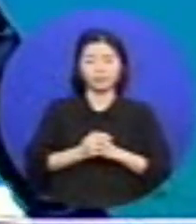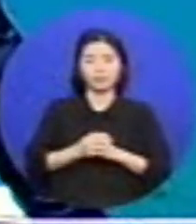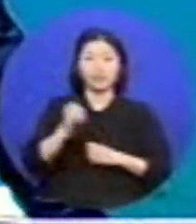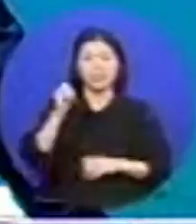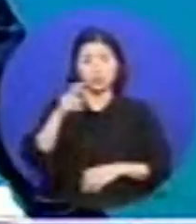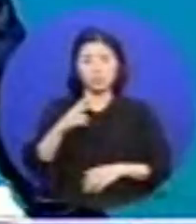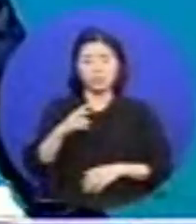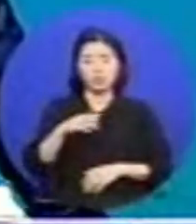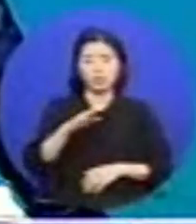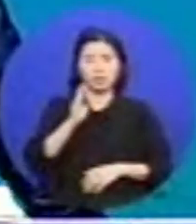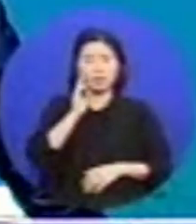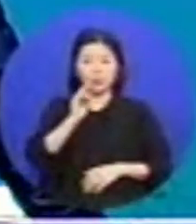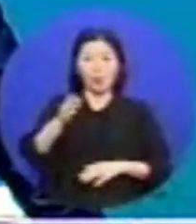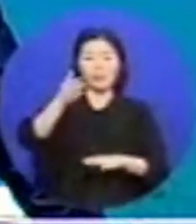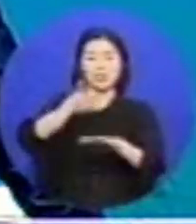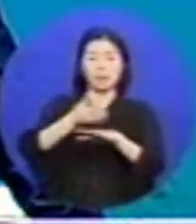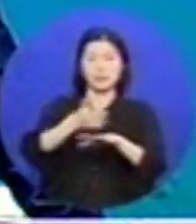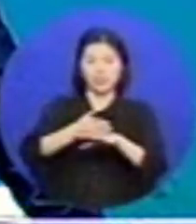그리고 너무 감사해서